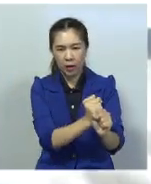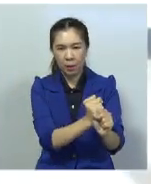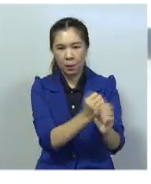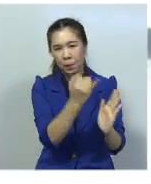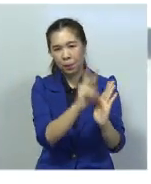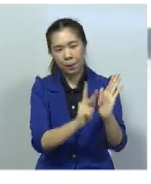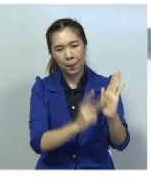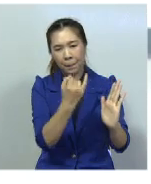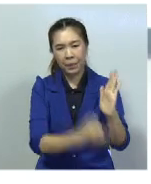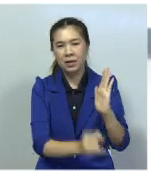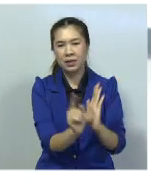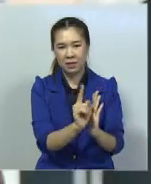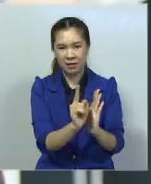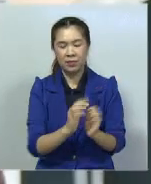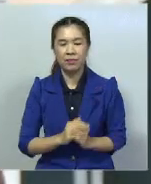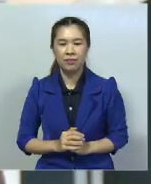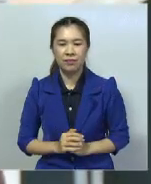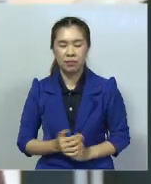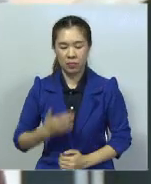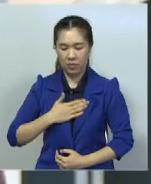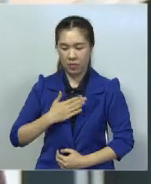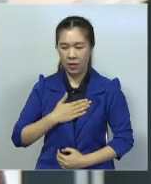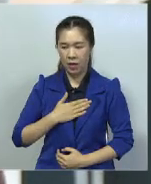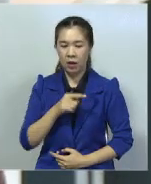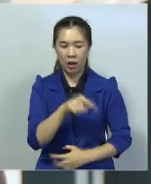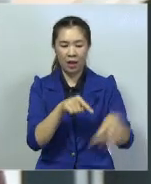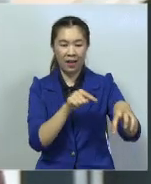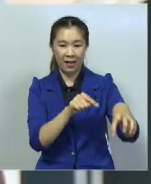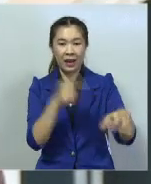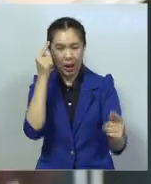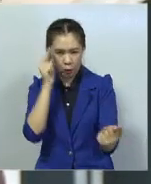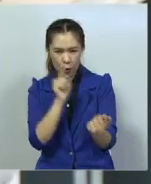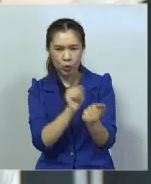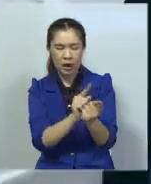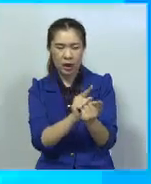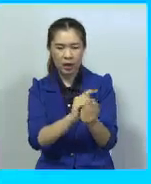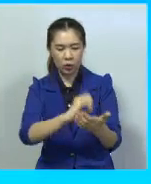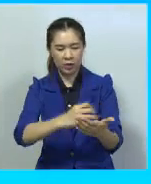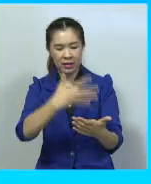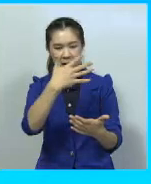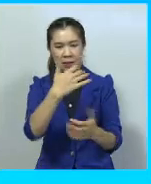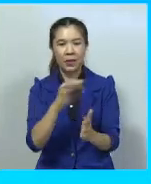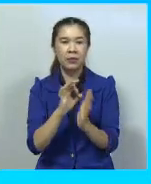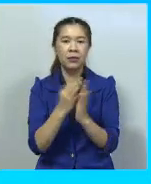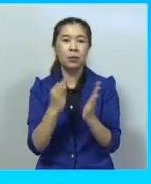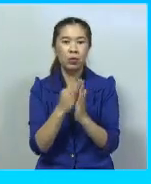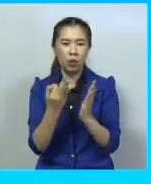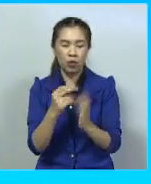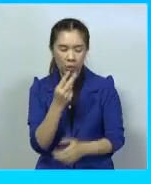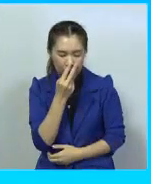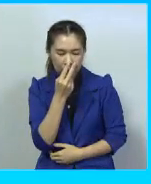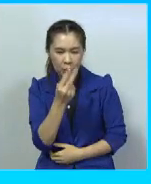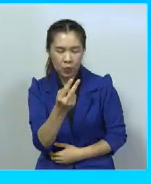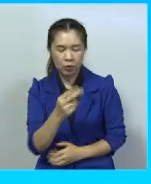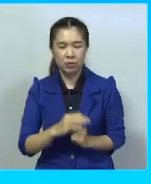หรือไม่นะคะคือทางผู้เสียหายเนี่ยบอกว่ารู้จักคลินิกผ่านการโฆษณาทาง Facebook ค่ะแล้วก็ไปดูเนี่ยนะคะคือเข